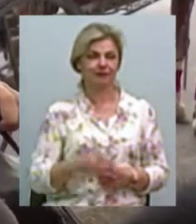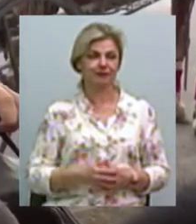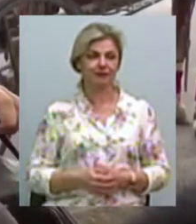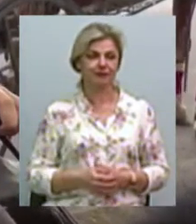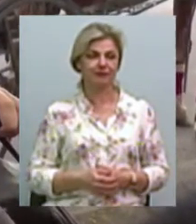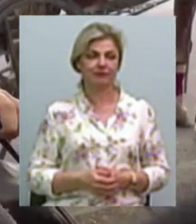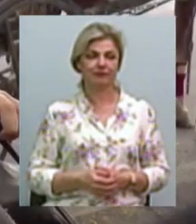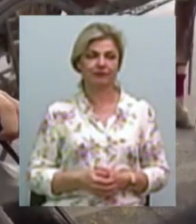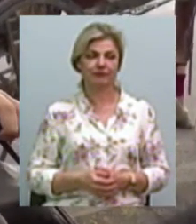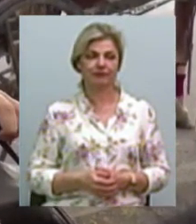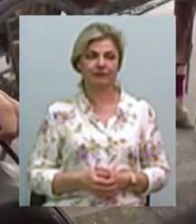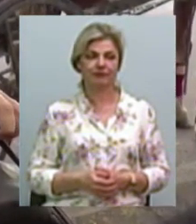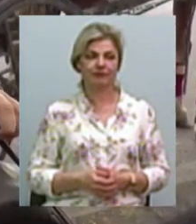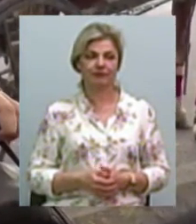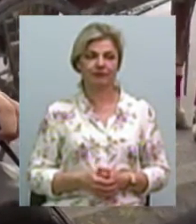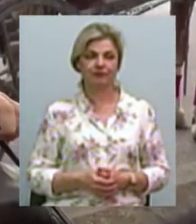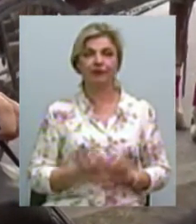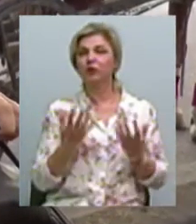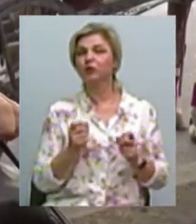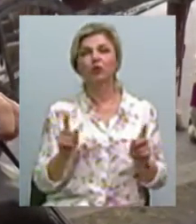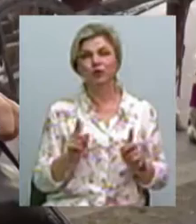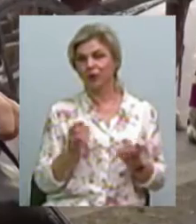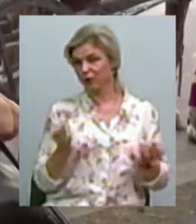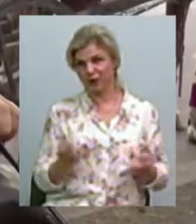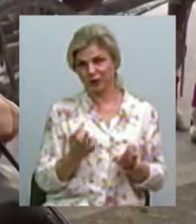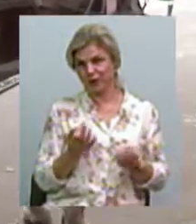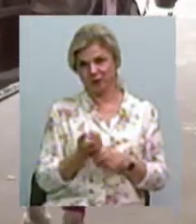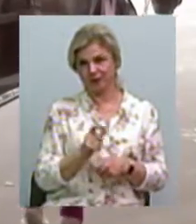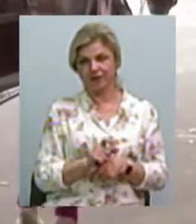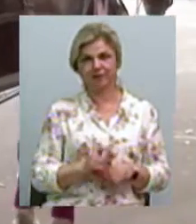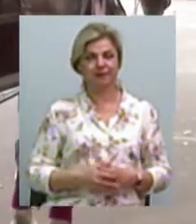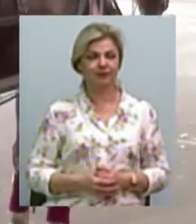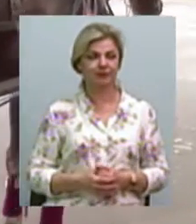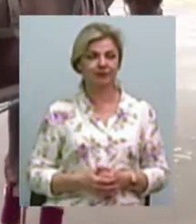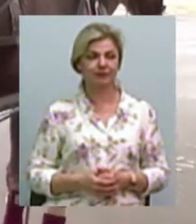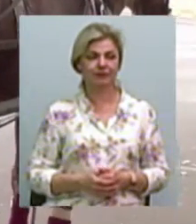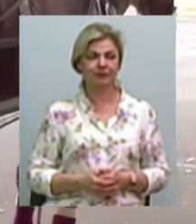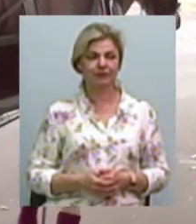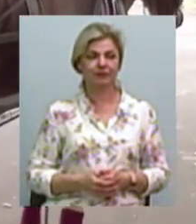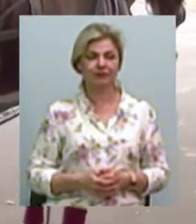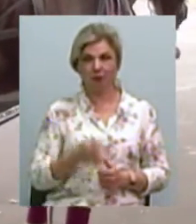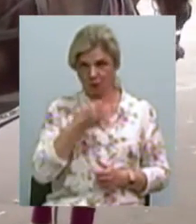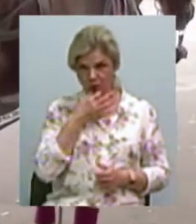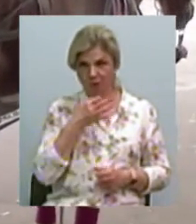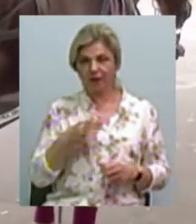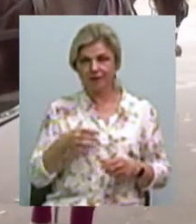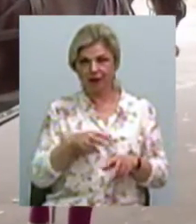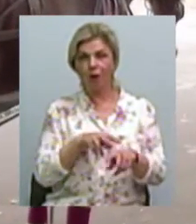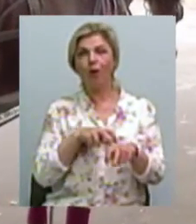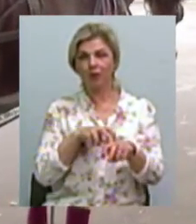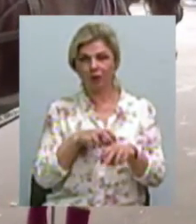Що ще? Нічого більше. Нічого більше. Подобається кататися? Шина. Як тобі подобається?